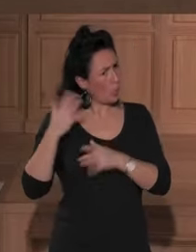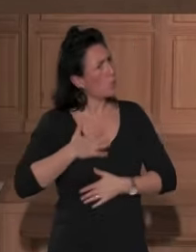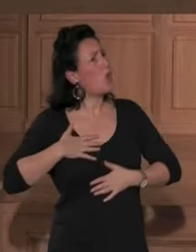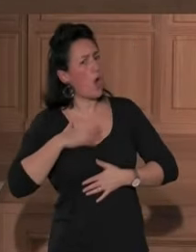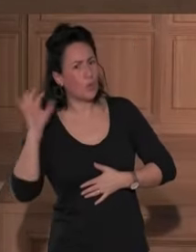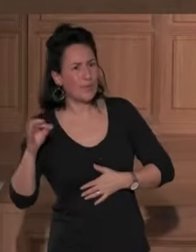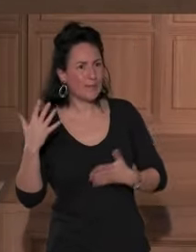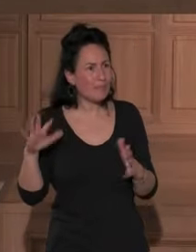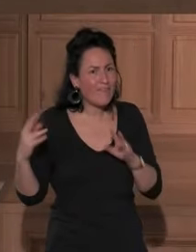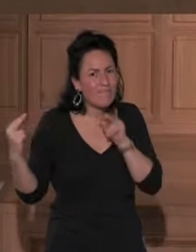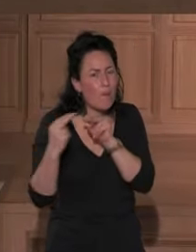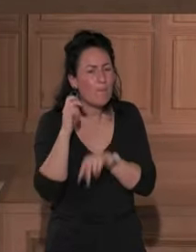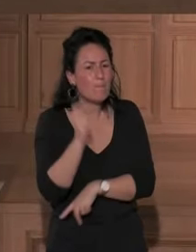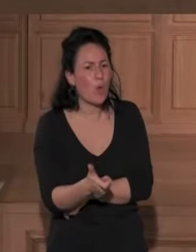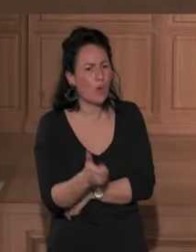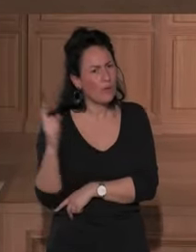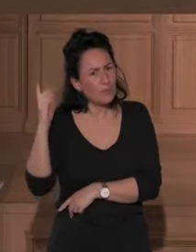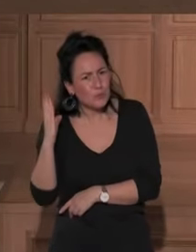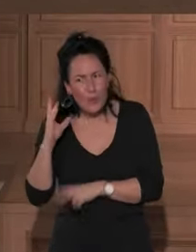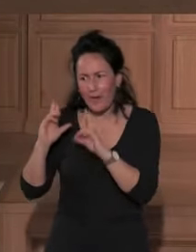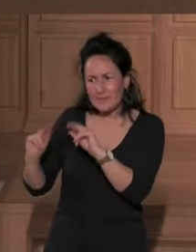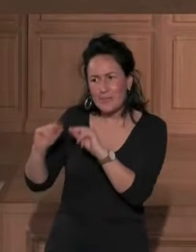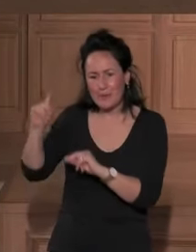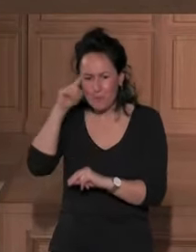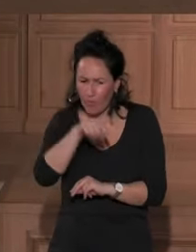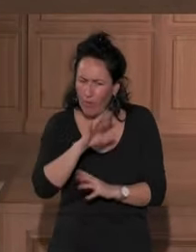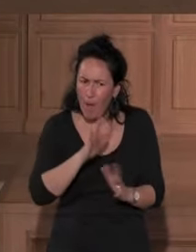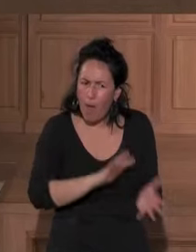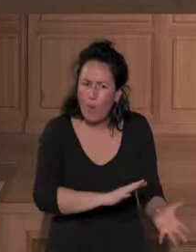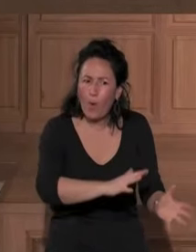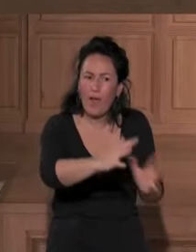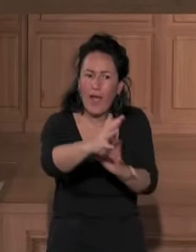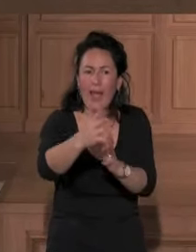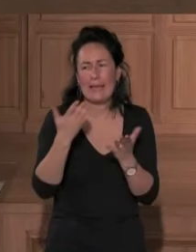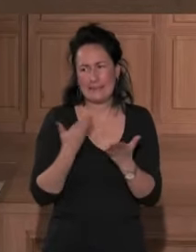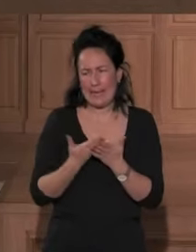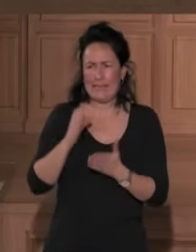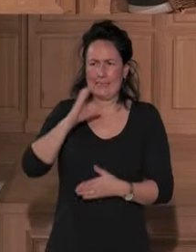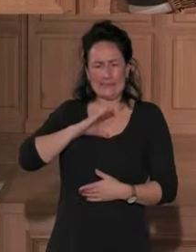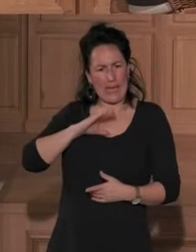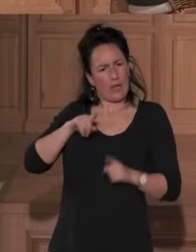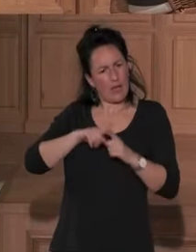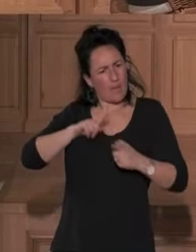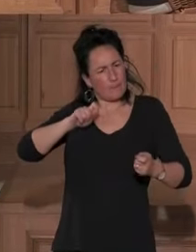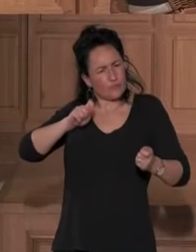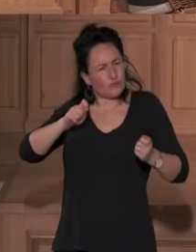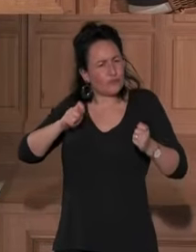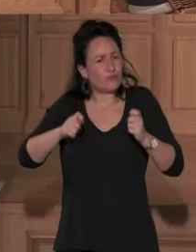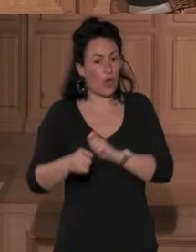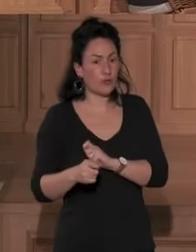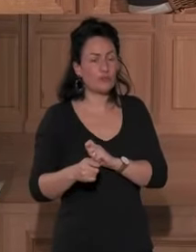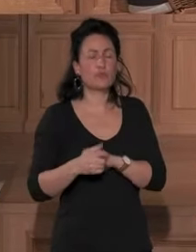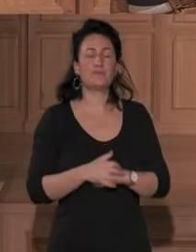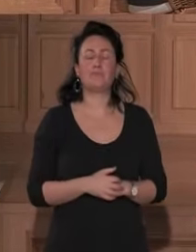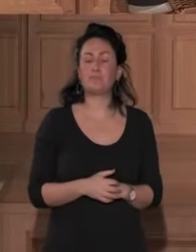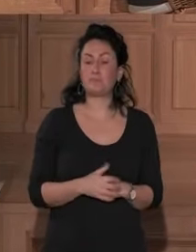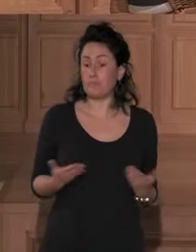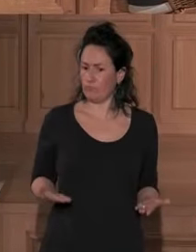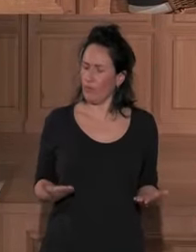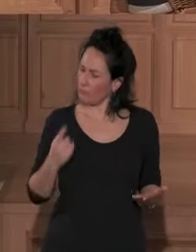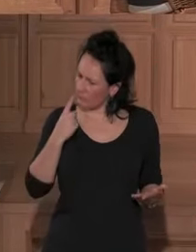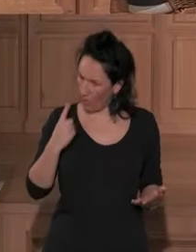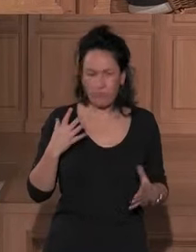besoin de comprendre pourquoi l'enfant il progresse. Pourquoi. Et on a rectifié un petit peu ce défaut. Ça veut dire qu'aujourd'hui, on peut être fier parce qu'on a